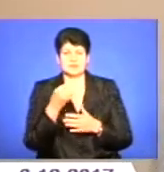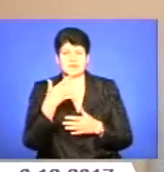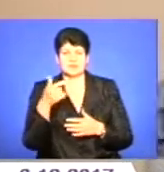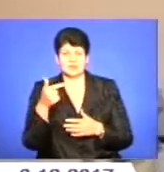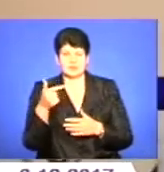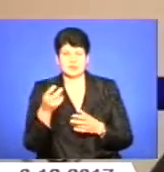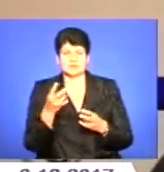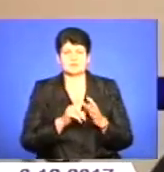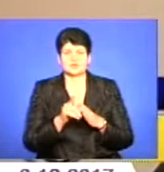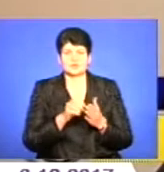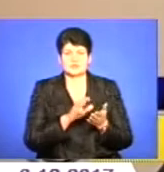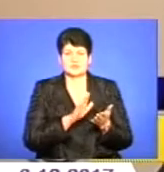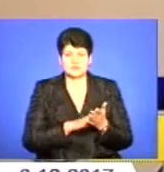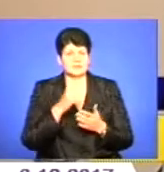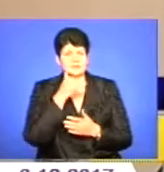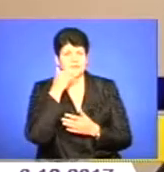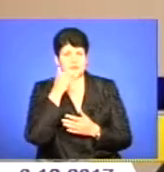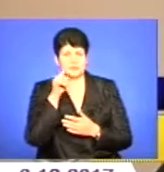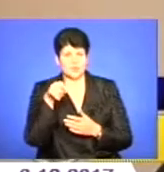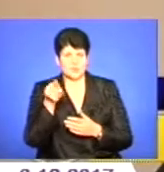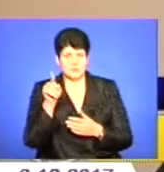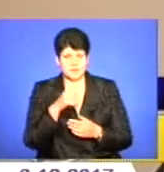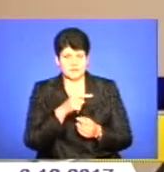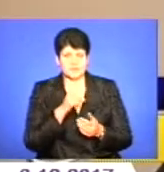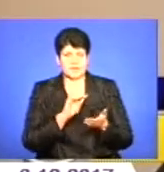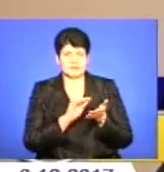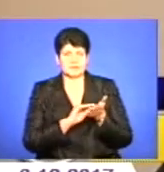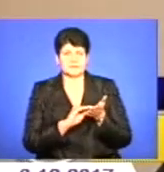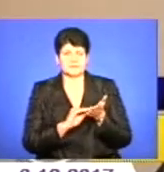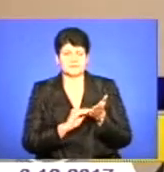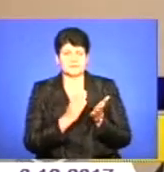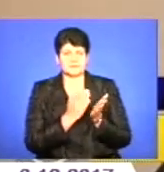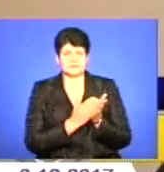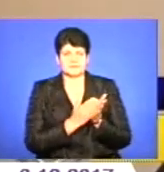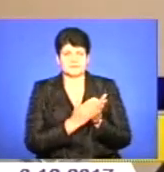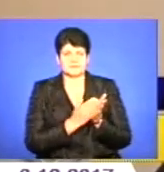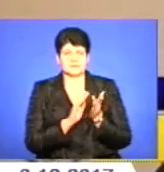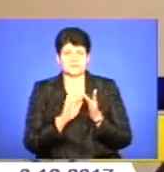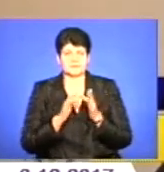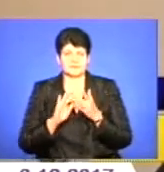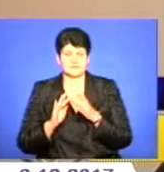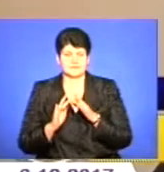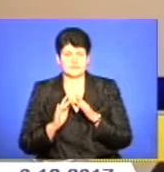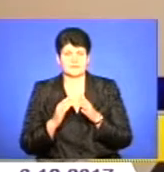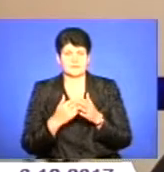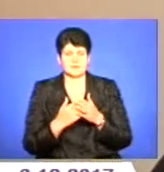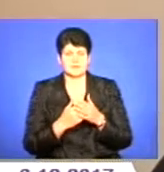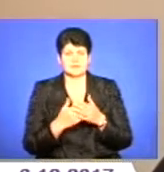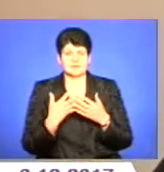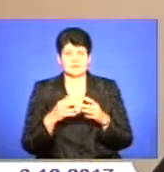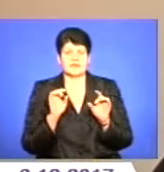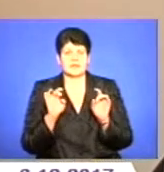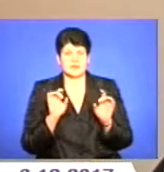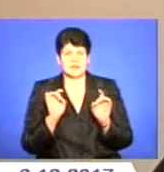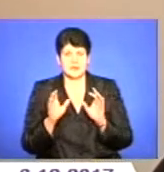чергу зареєструватися, тобто це зателефонувати за номером, який вказаний в мережі інтернету, якщо де ця вже сама